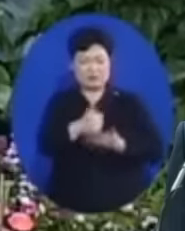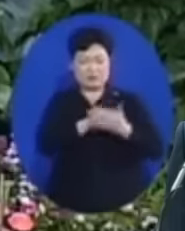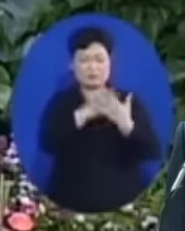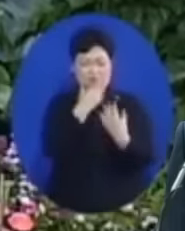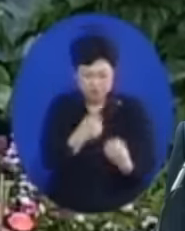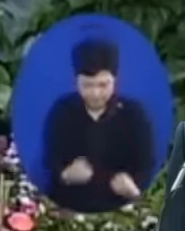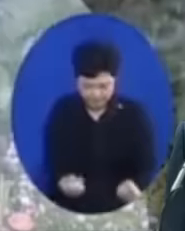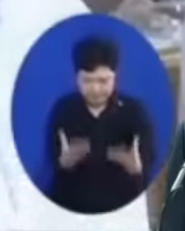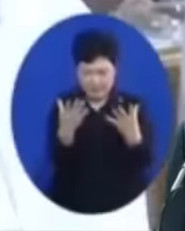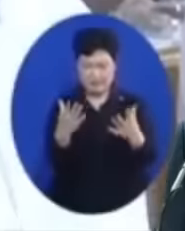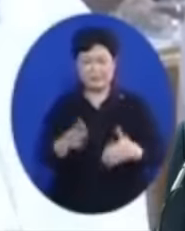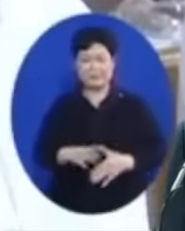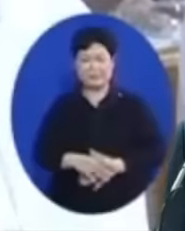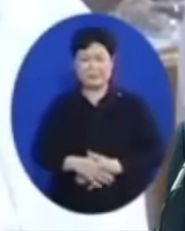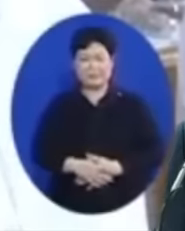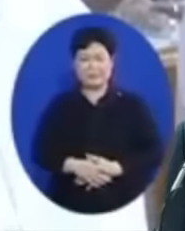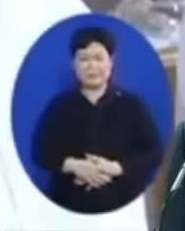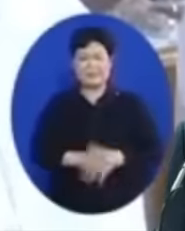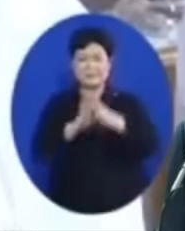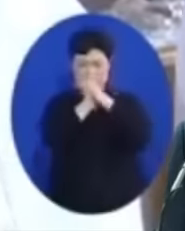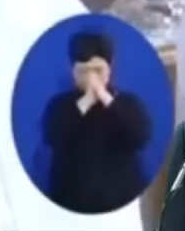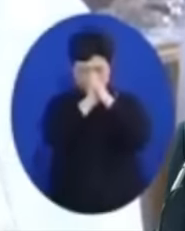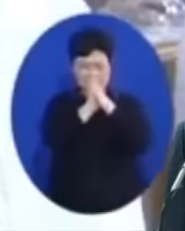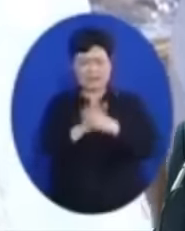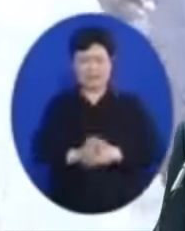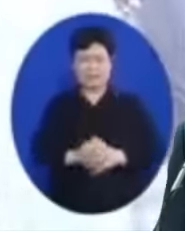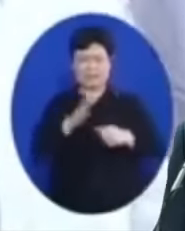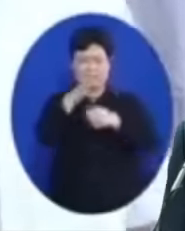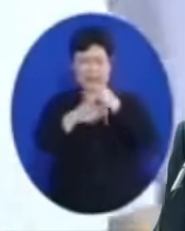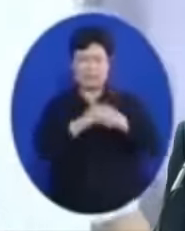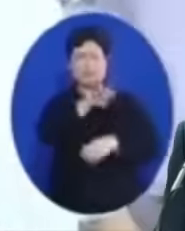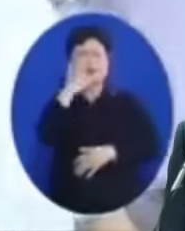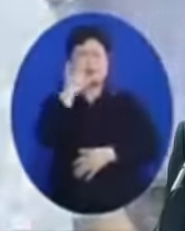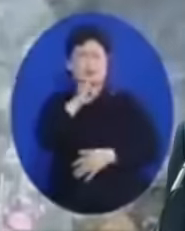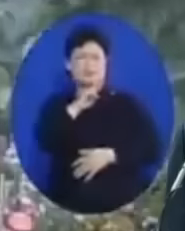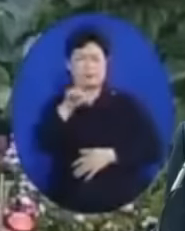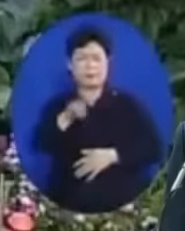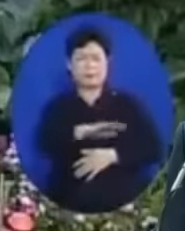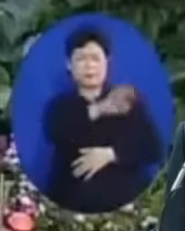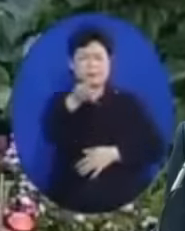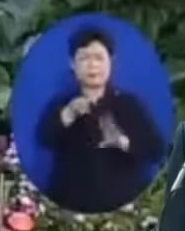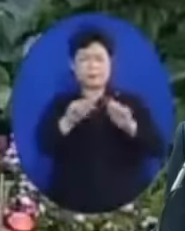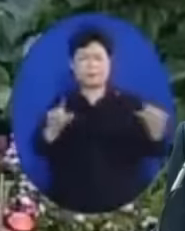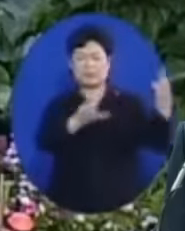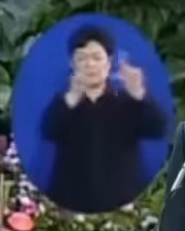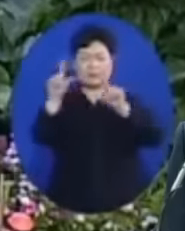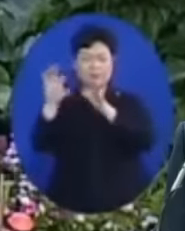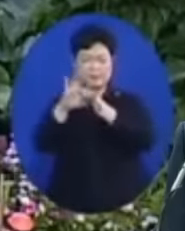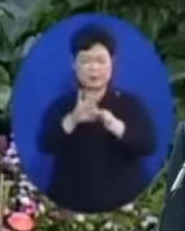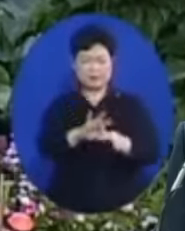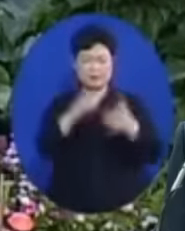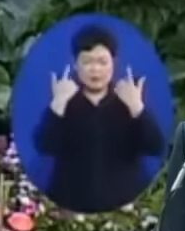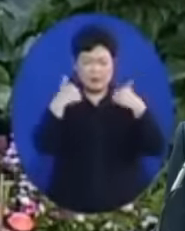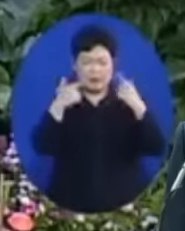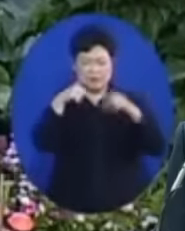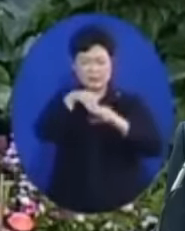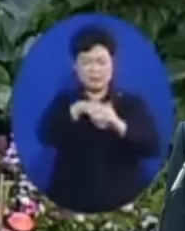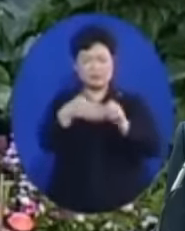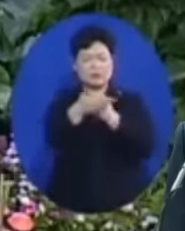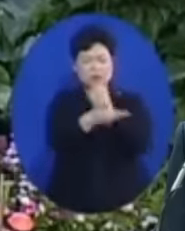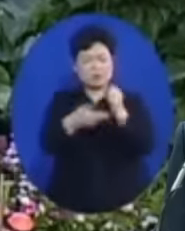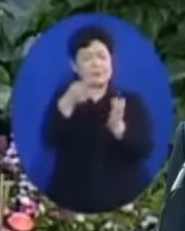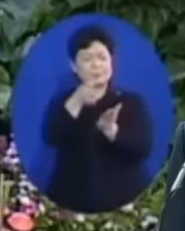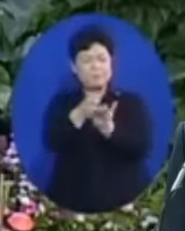주님 이름으로 축원합니다. 기도드리겠습니다. 하나님 우리 아버지여, 우리는 이 땅에 살면서 항상 심고